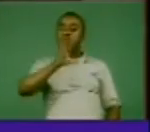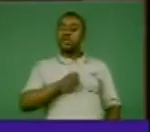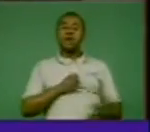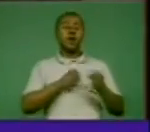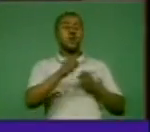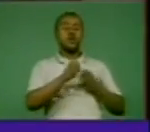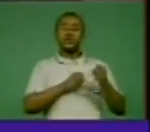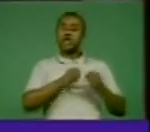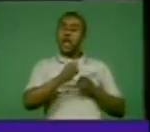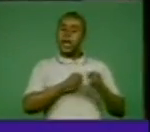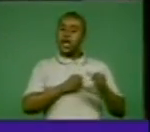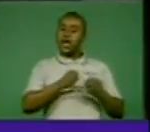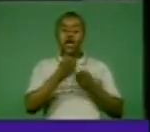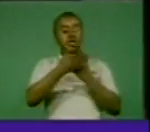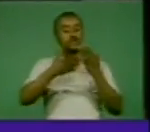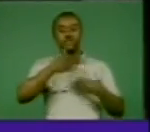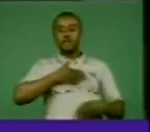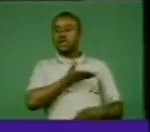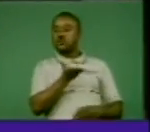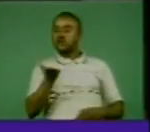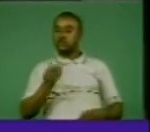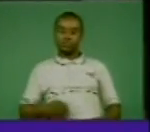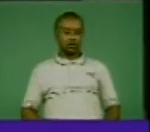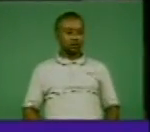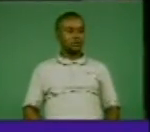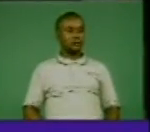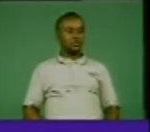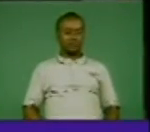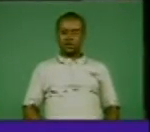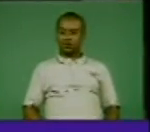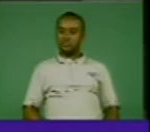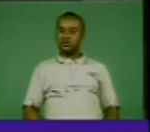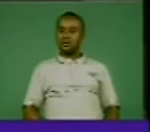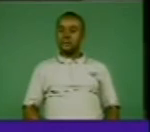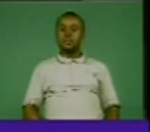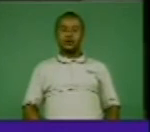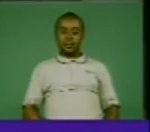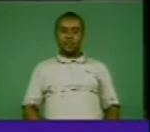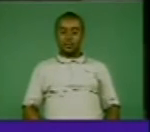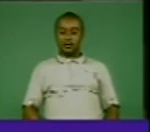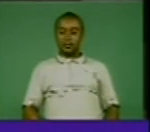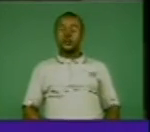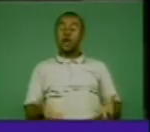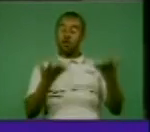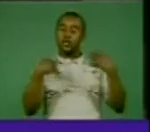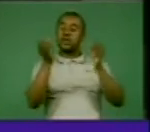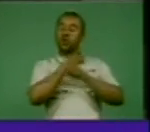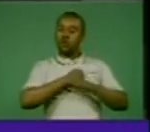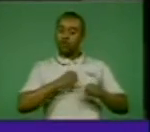ndugomani ya nchi yetu, makusudi makusudi ya kuikomboa, walo